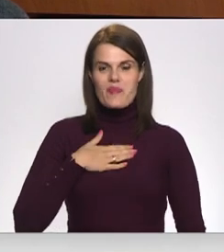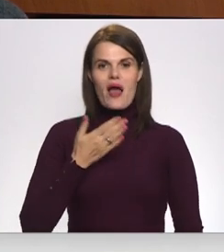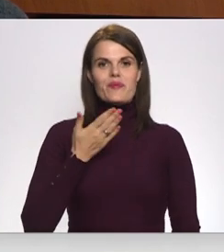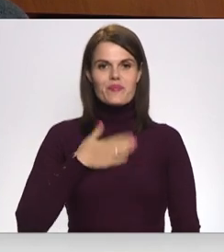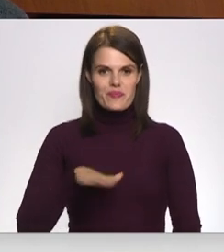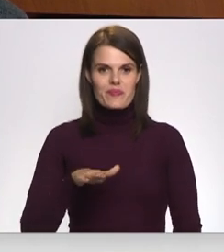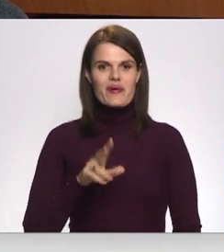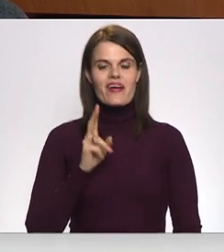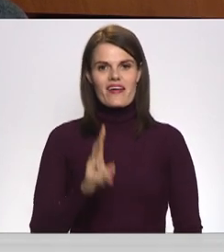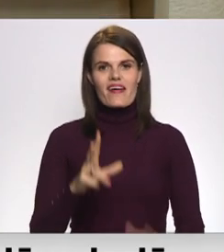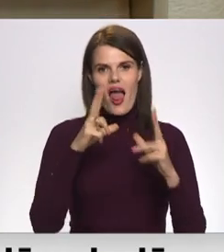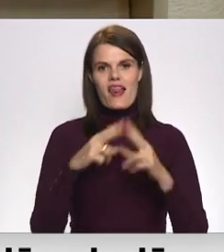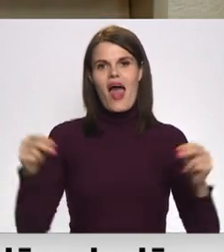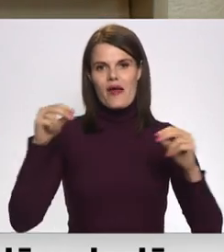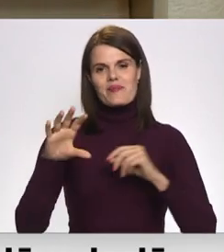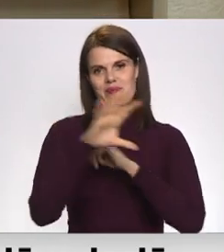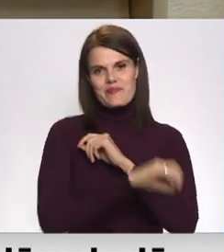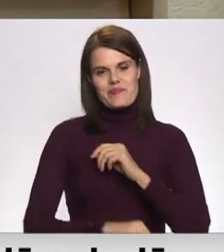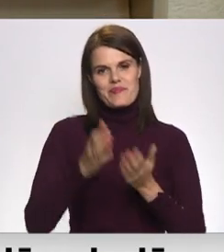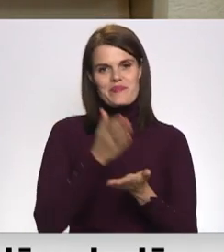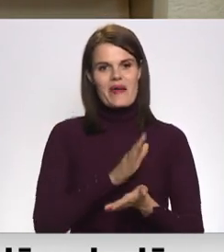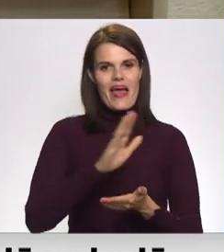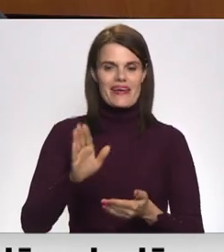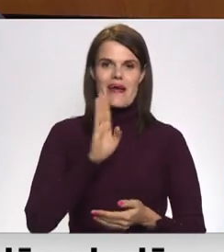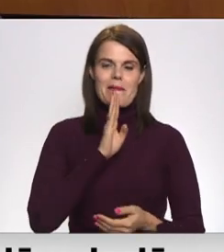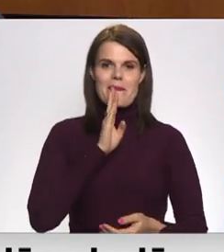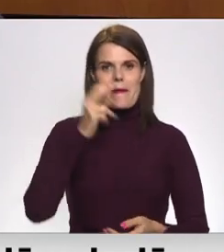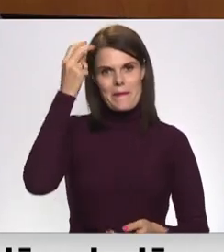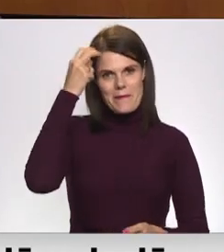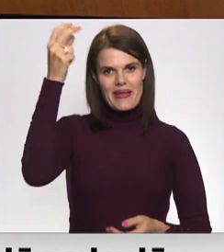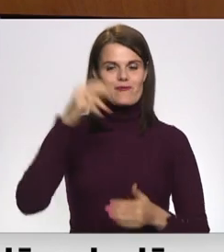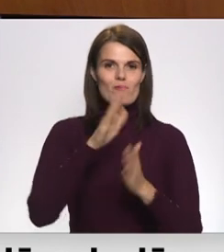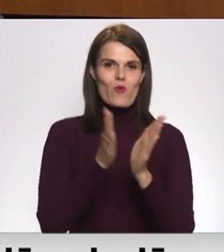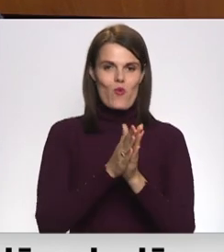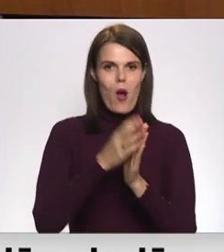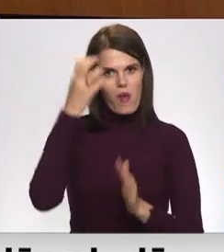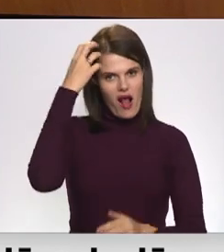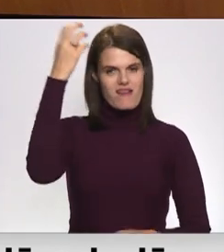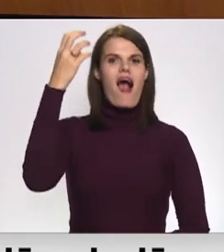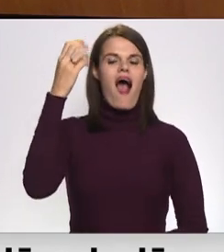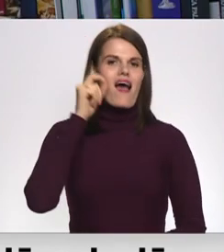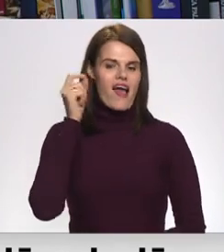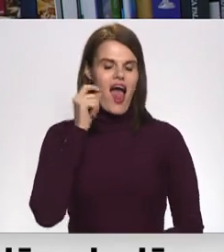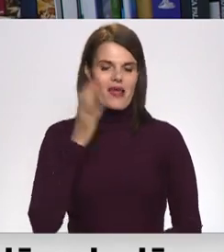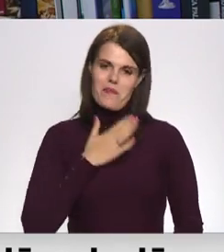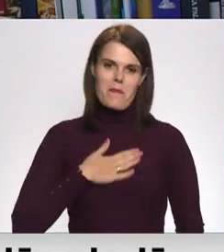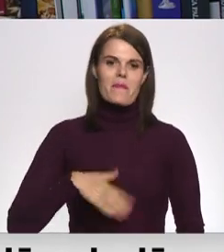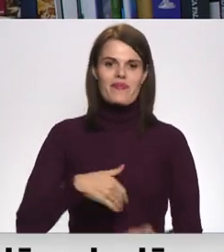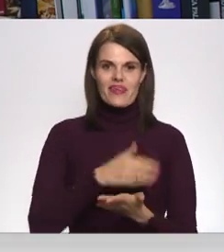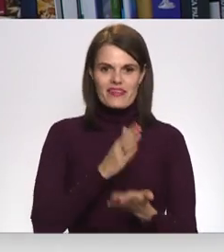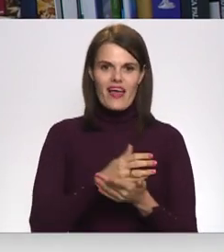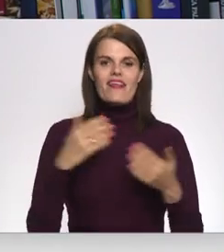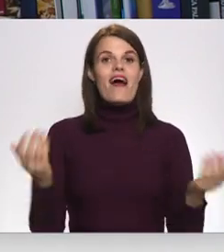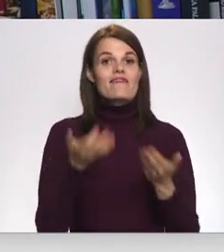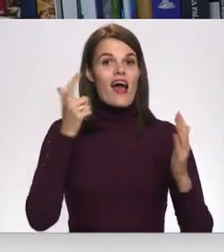patika tās laimīgās beigas. Tur, ka bija princese ar karali. Tā patika daļa. Vieglāk